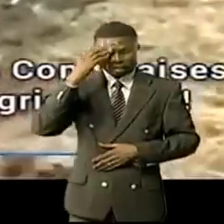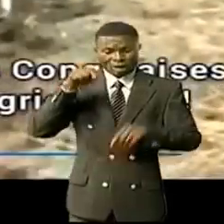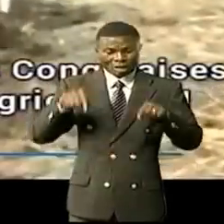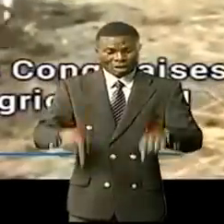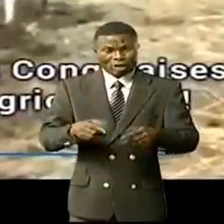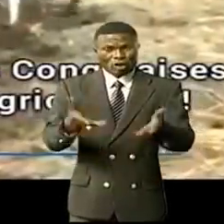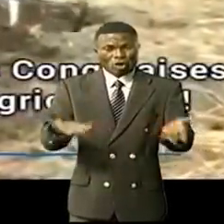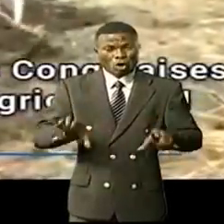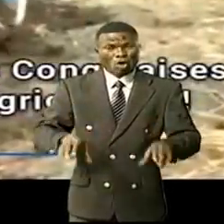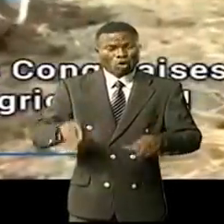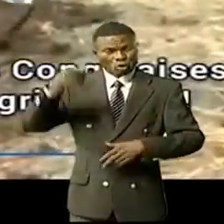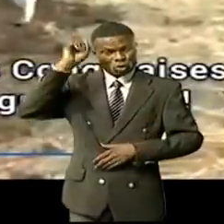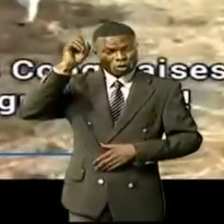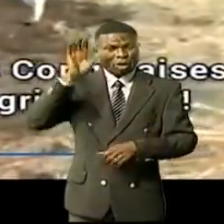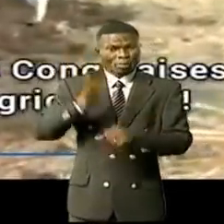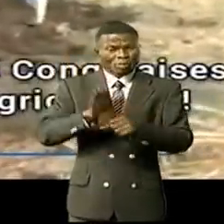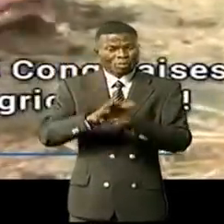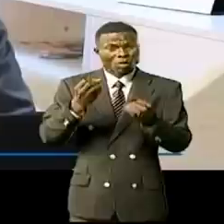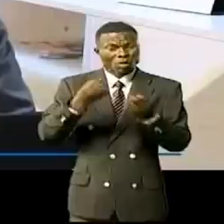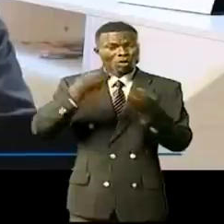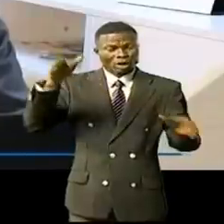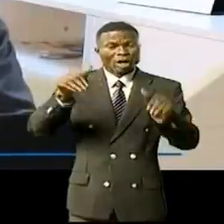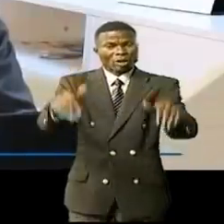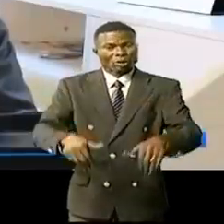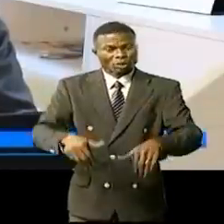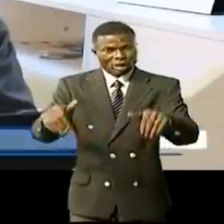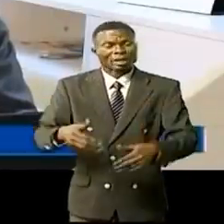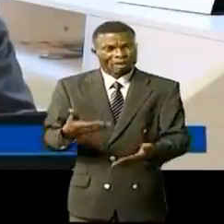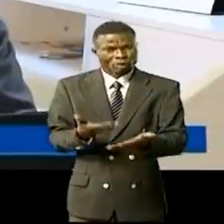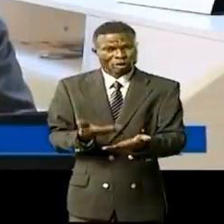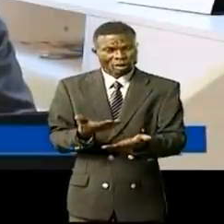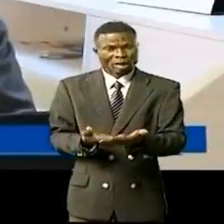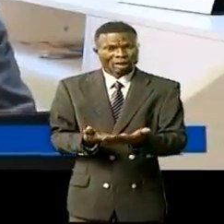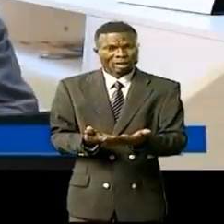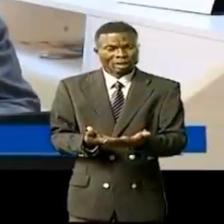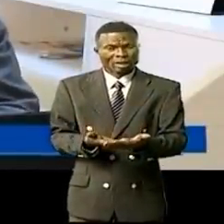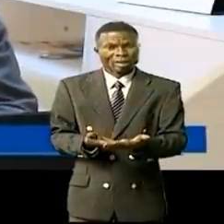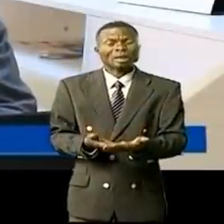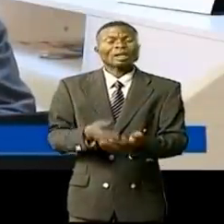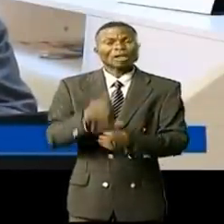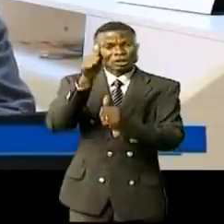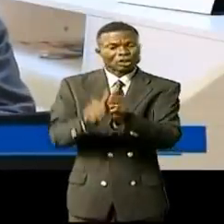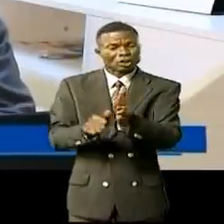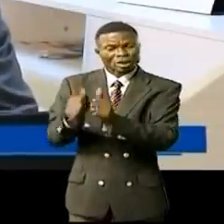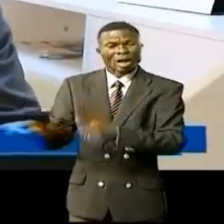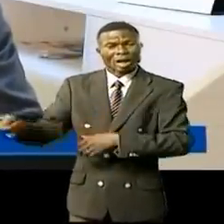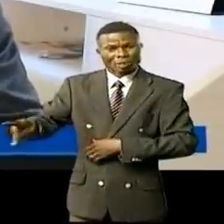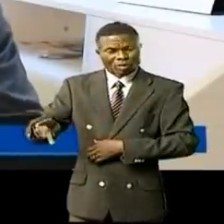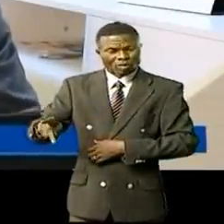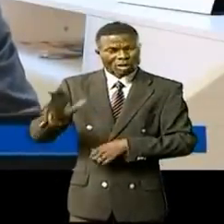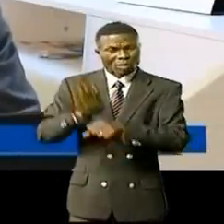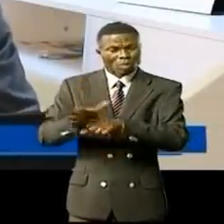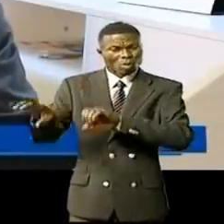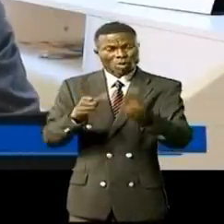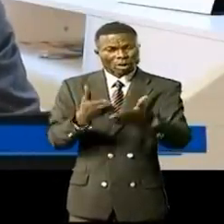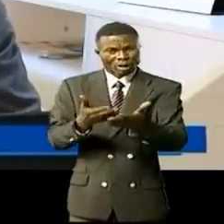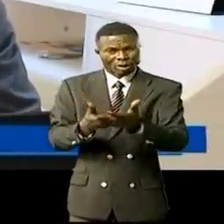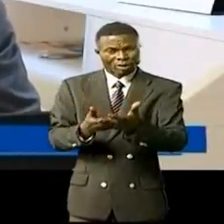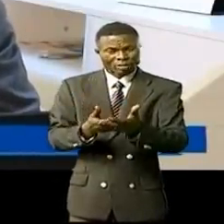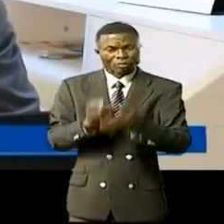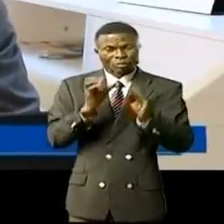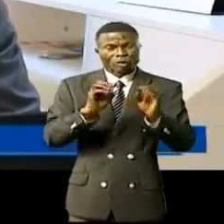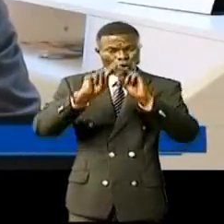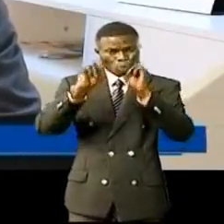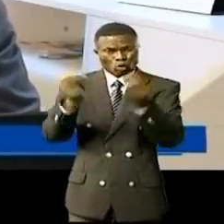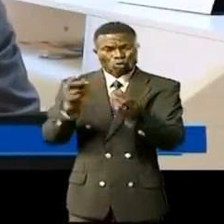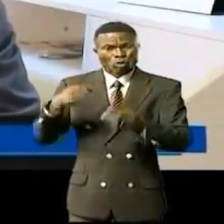nous avons beaucoup de richesses dans le secteur agro-pastoral et chaque province dans ses diversités. Notre organisation